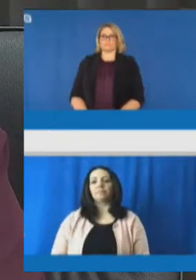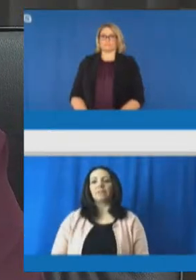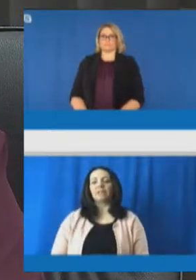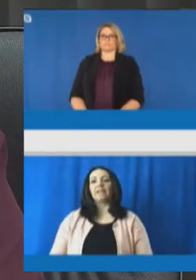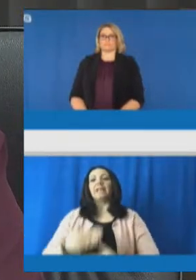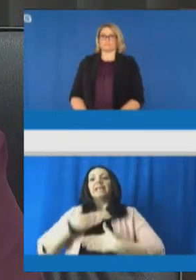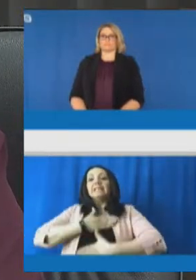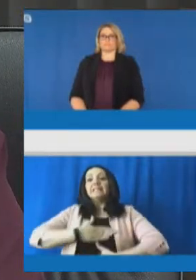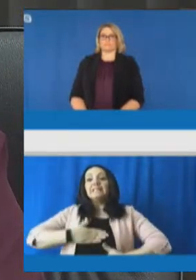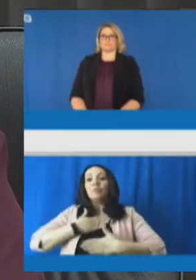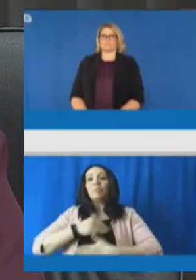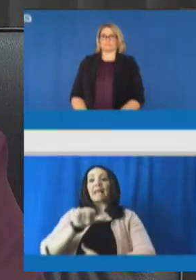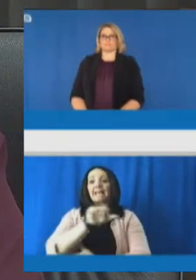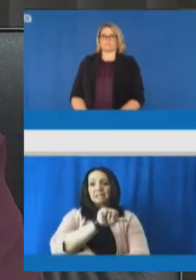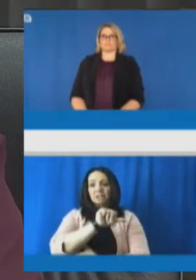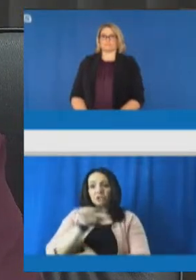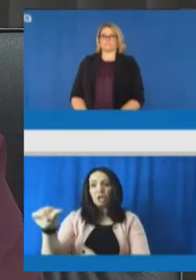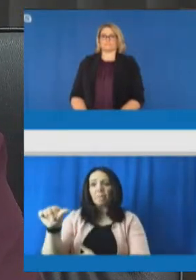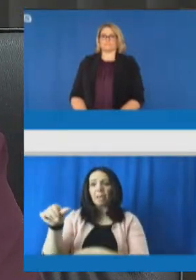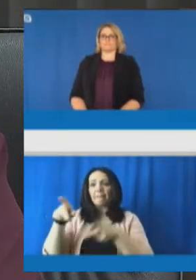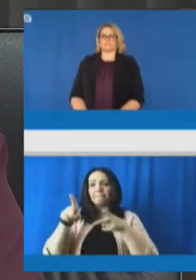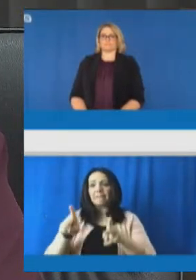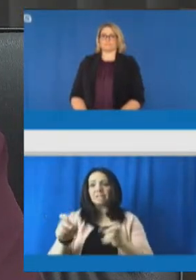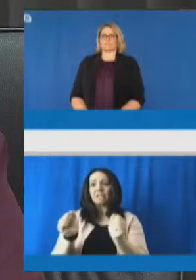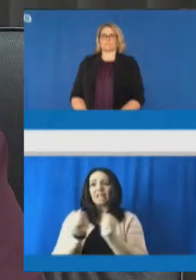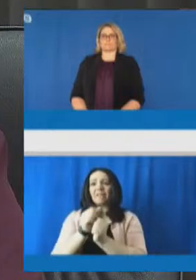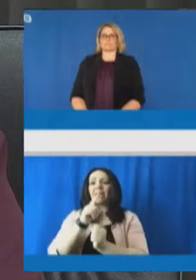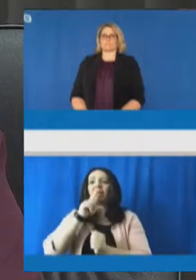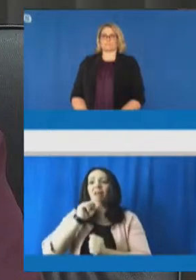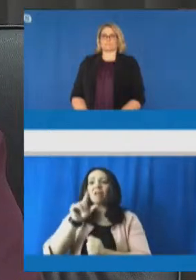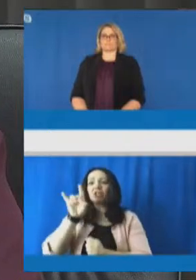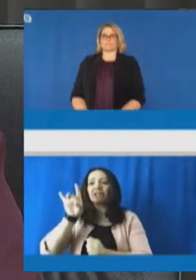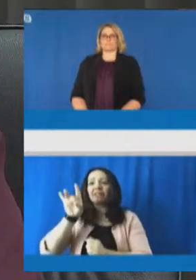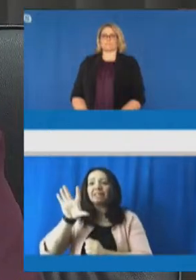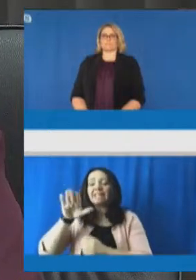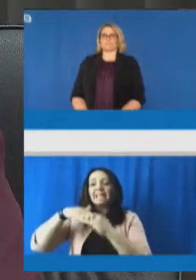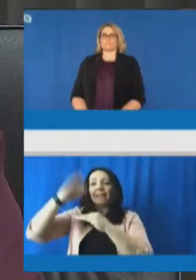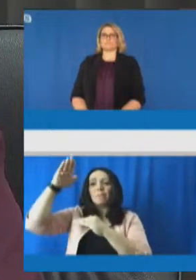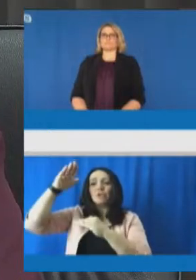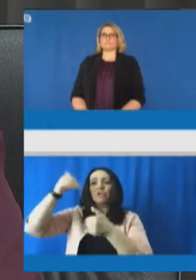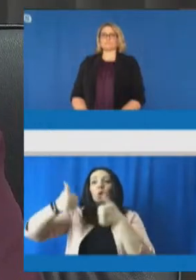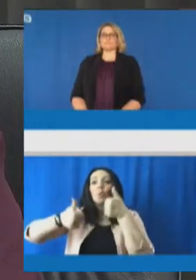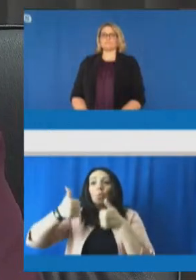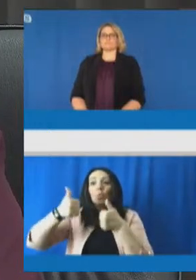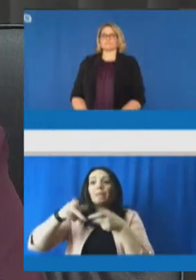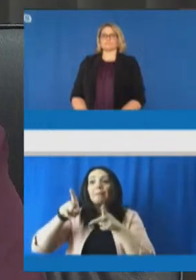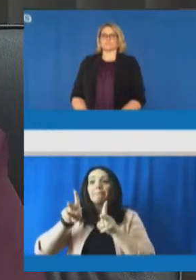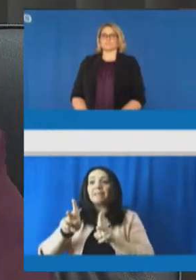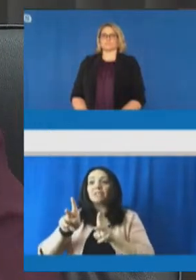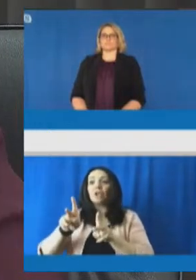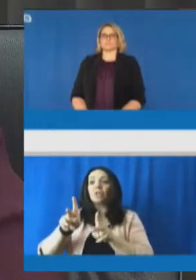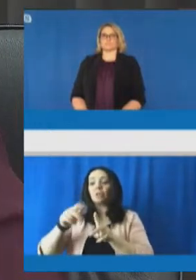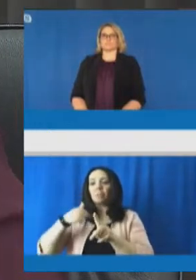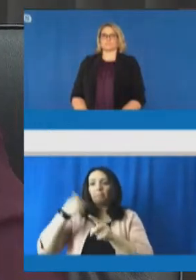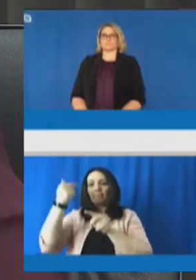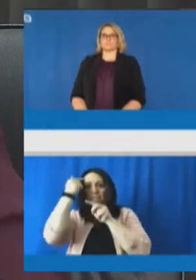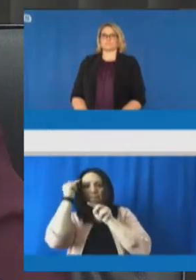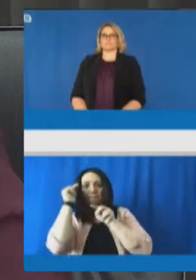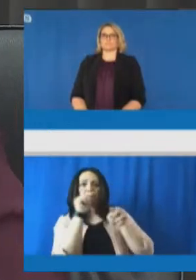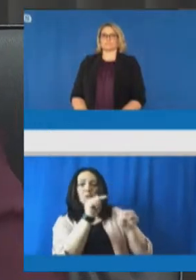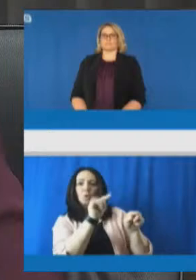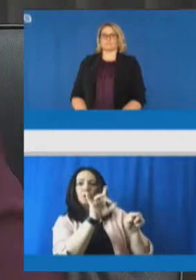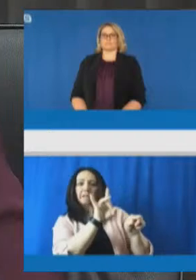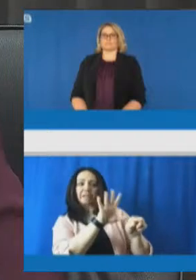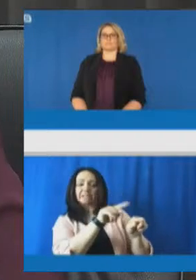or adult residential facility will have received at least 1 dose of a vaccine. And on that same day, we will move into the next phase